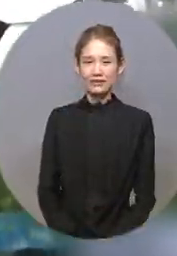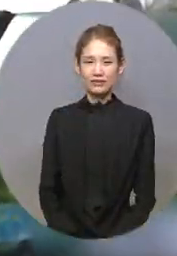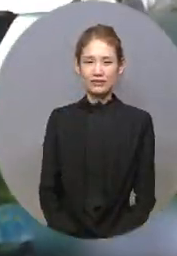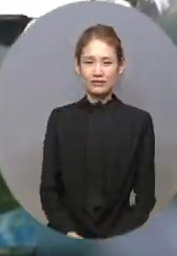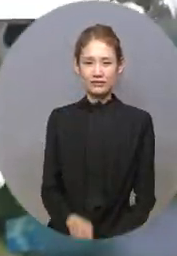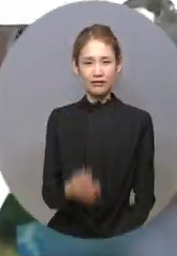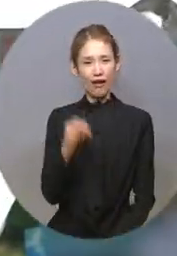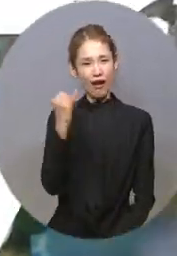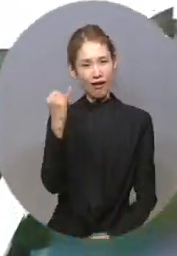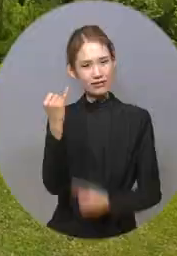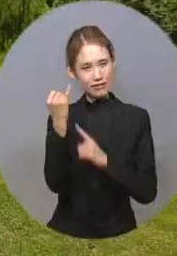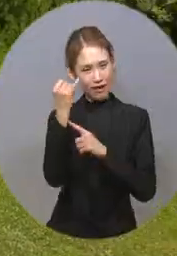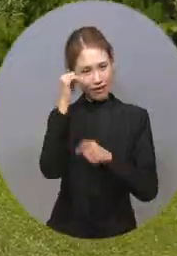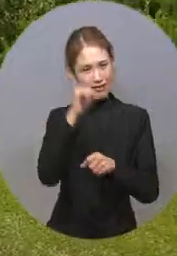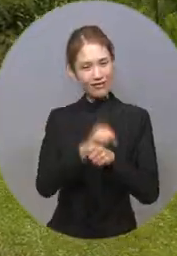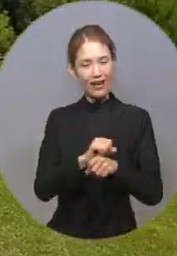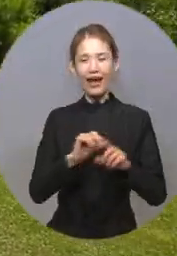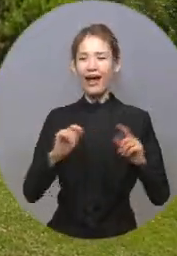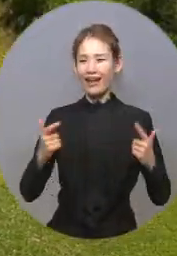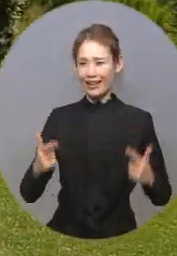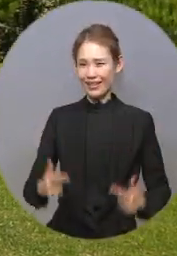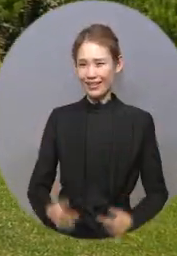친다. 아닙니다.